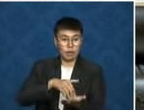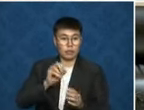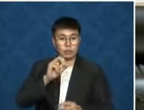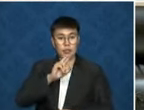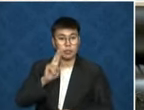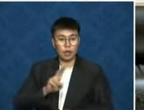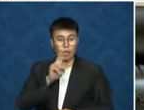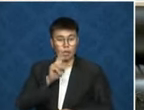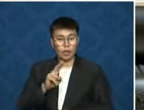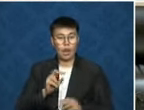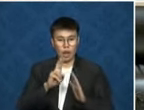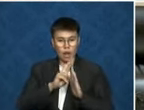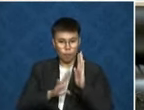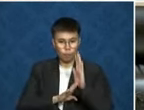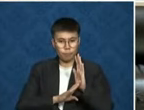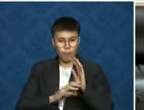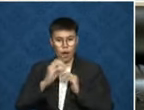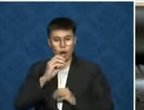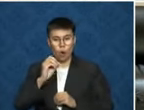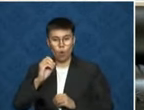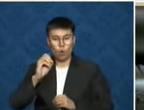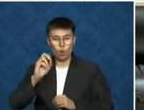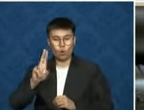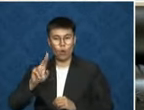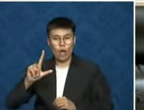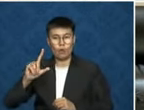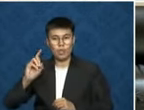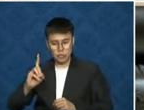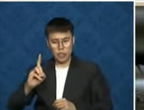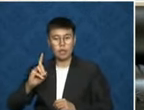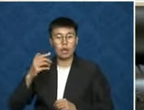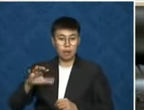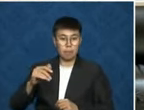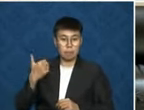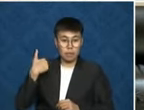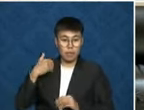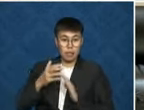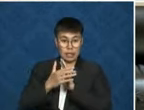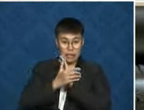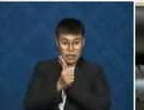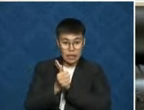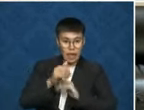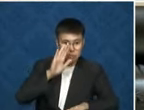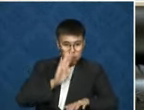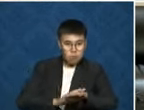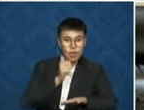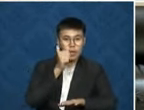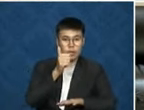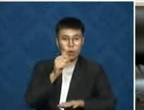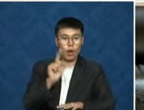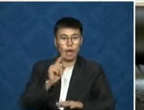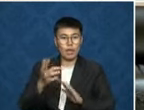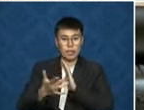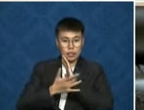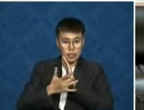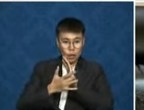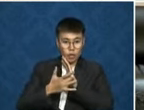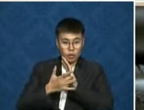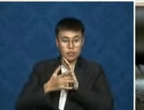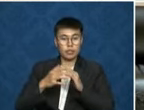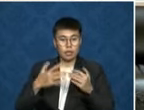าวด์เป็นหลักและ4ค่ะทำให้คนไทยสามารถเข้าถึงทักษะด้านดิจิตอลได้มากขึ้นสิ่งสำคัญในการยกระดับ